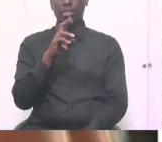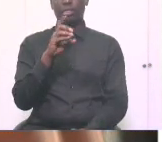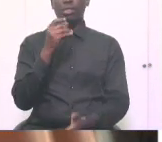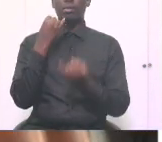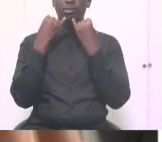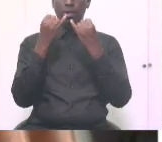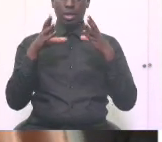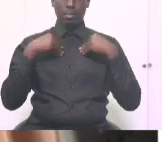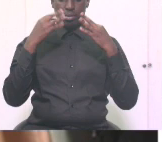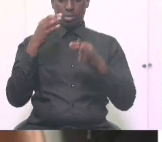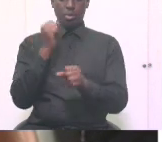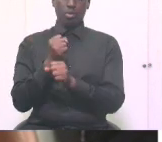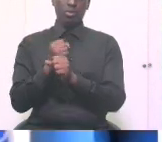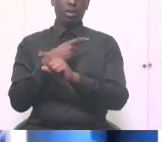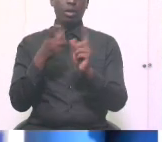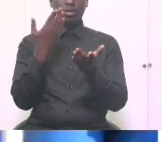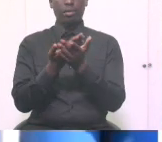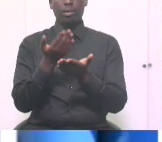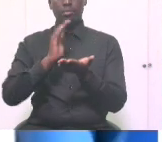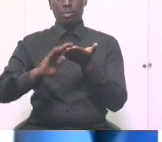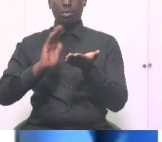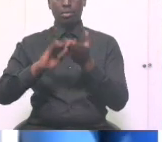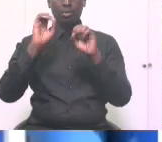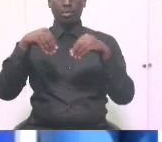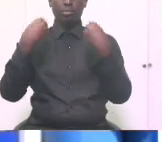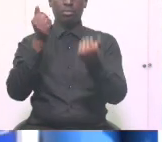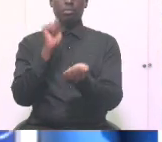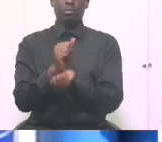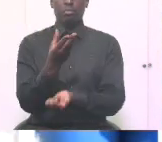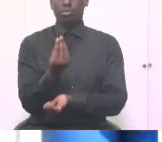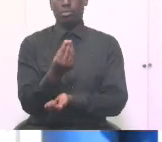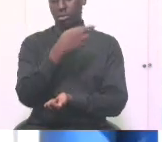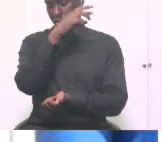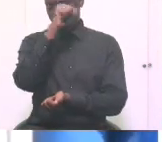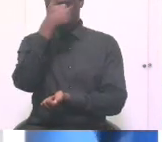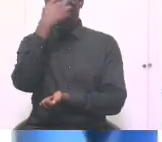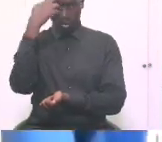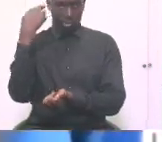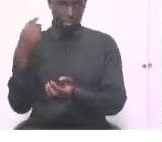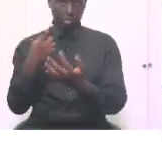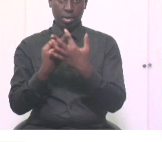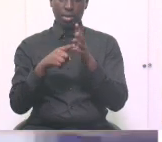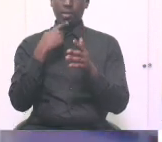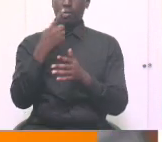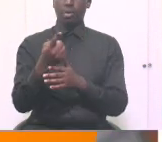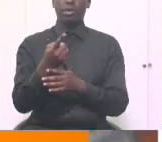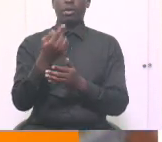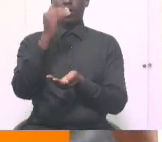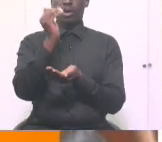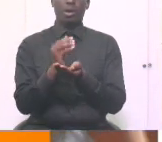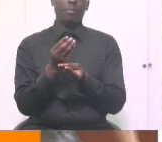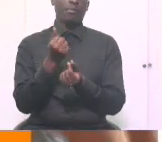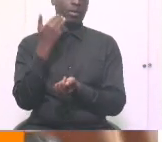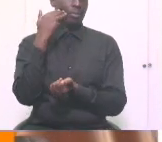ko yemera ibyo yakoze ariko asaba imbabazi akaba yahanishwa igihano cyoroheje. Indi mpamvu ya kabiri abamwunganira bahereyeho ni uko hagabanywa ihazabu